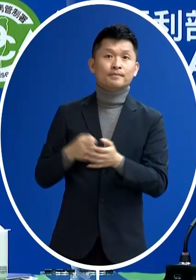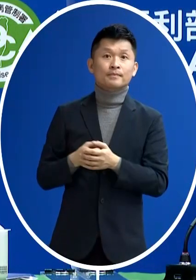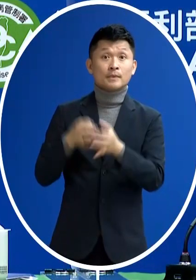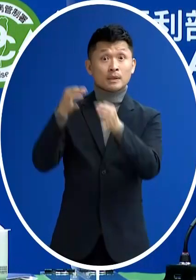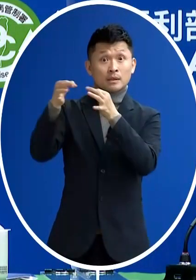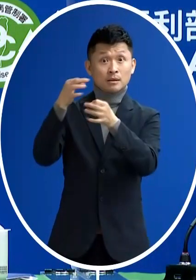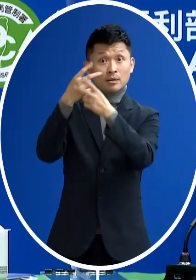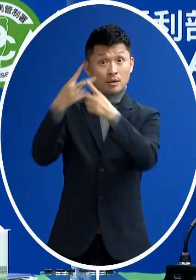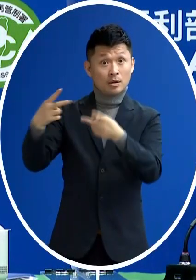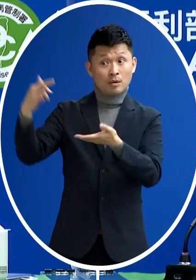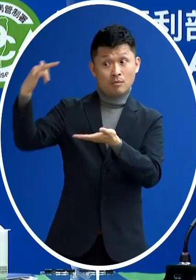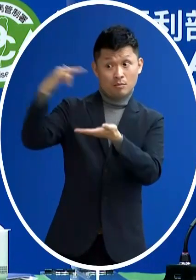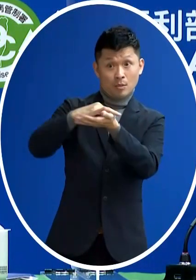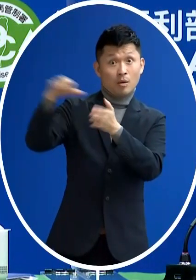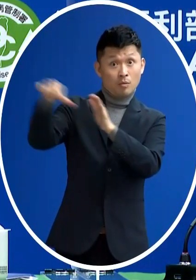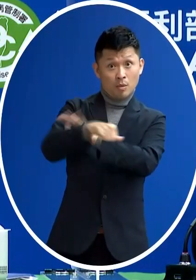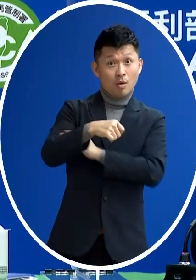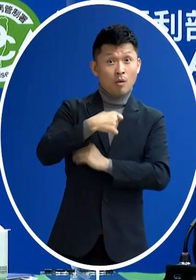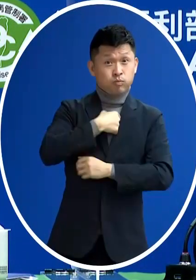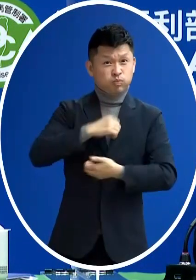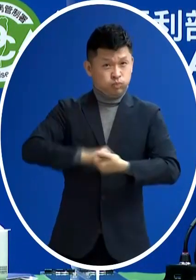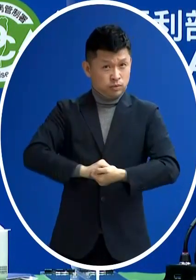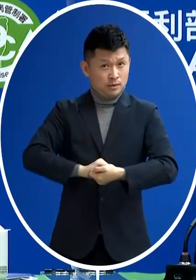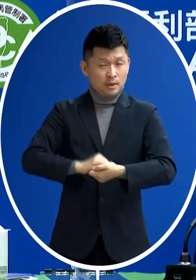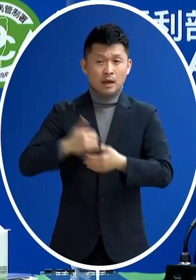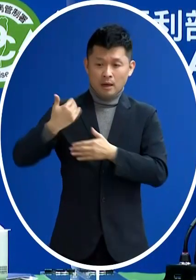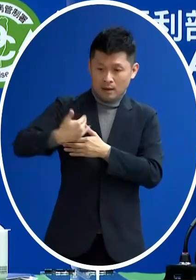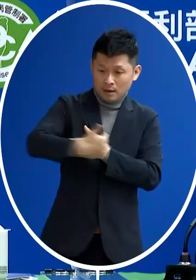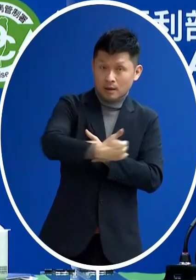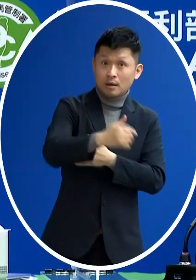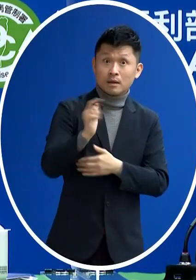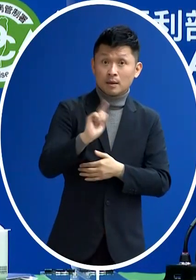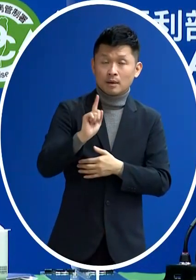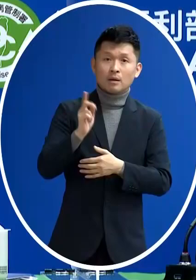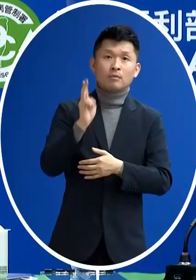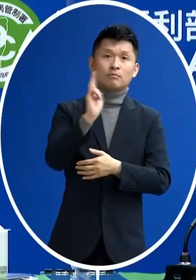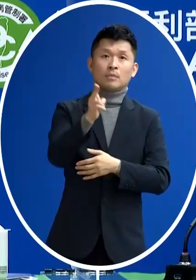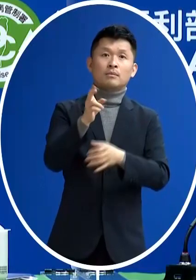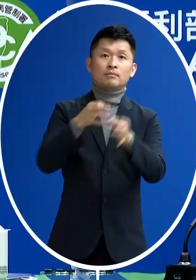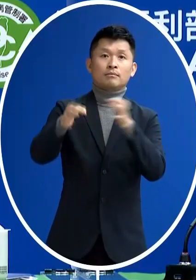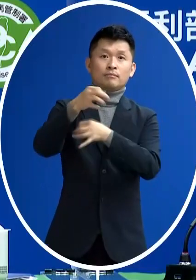入境的一些相关的必要性跟程序，那都由经济部来负责。